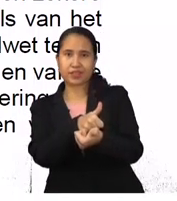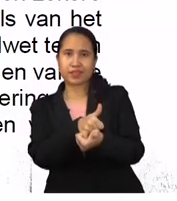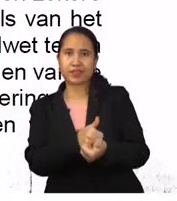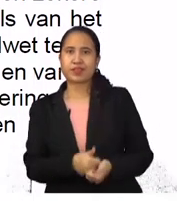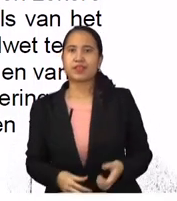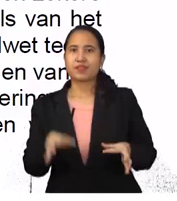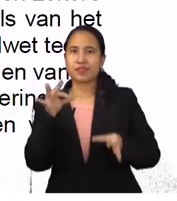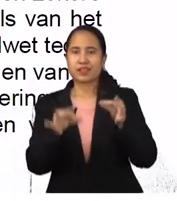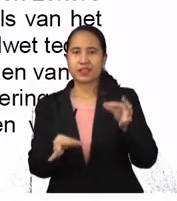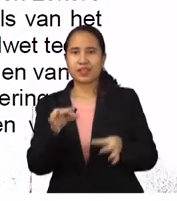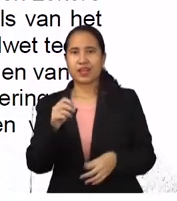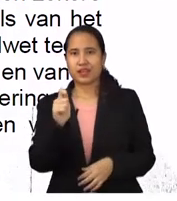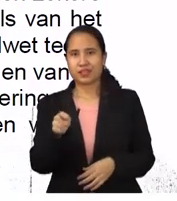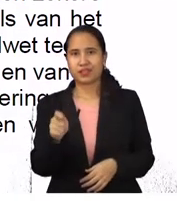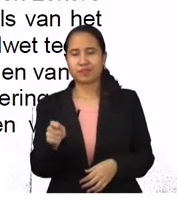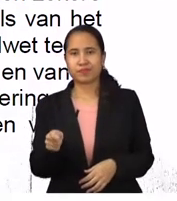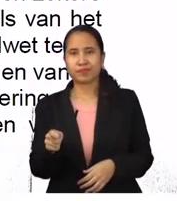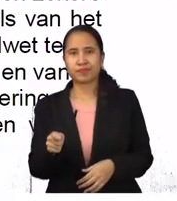rechter aanhangen verbiedt.